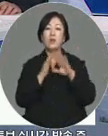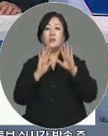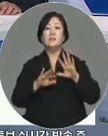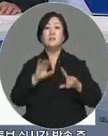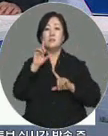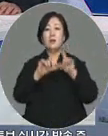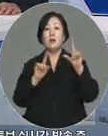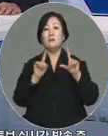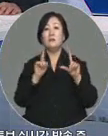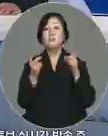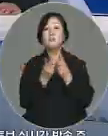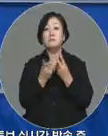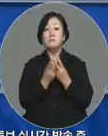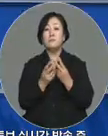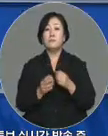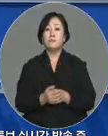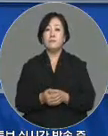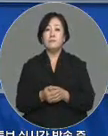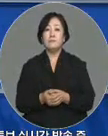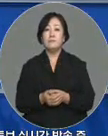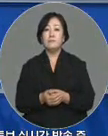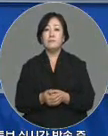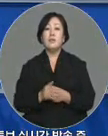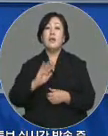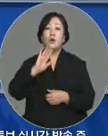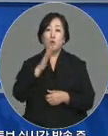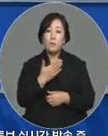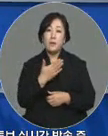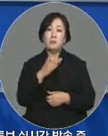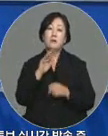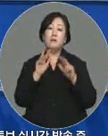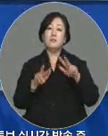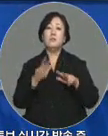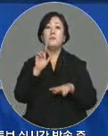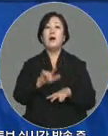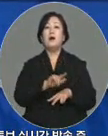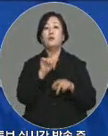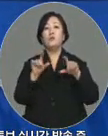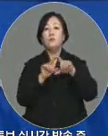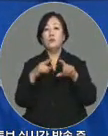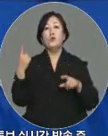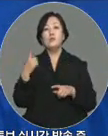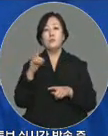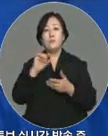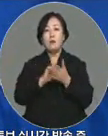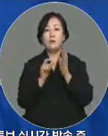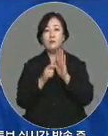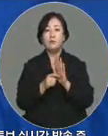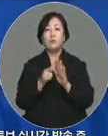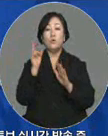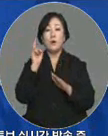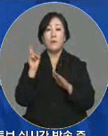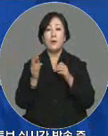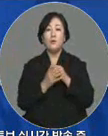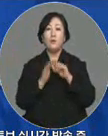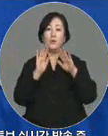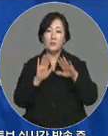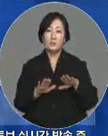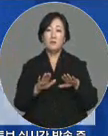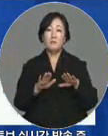좀 짚어주시죠. 900에서 1,000명 정도 하루 발생이 되고 있고요. 그런데 예. 이게